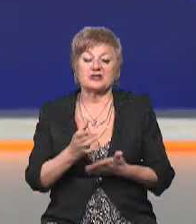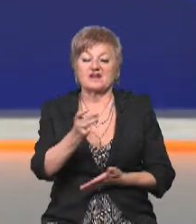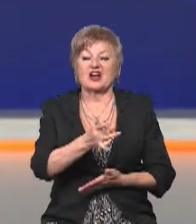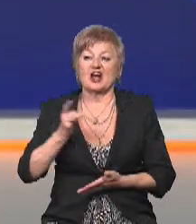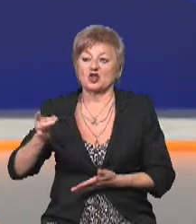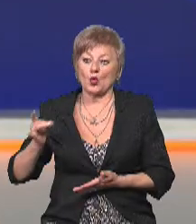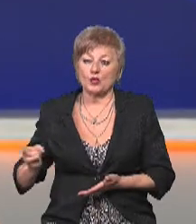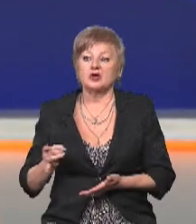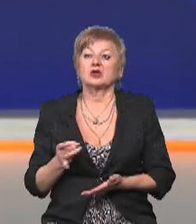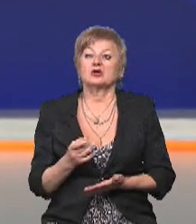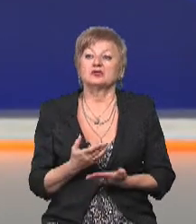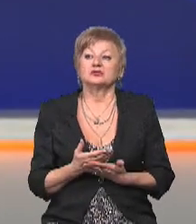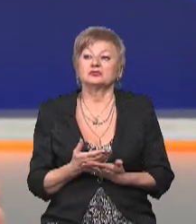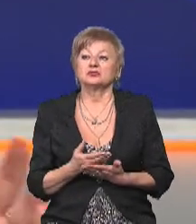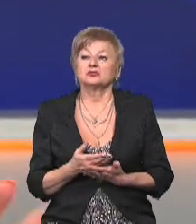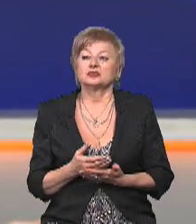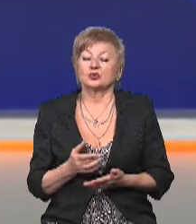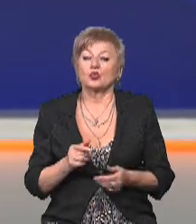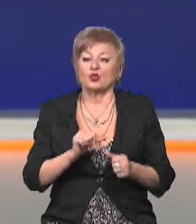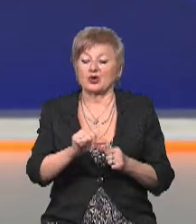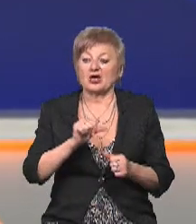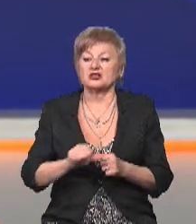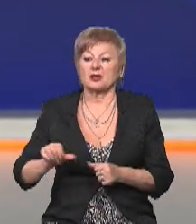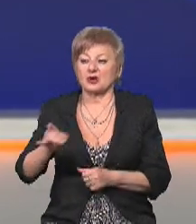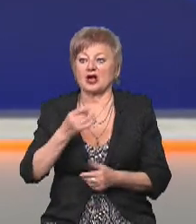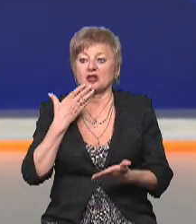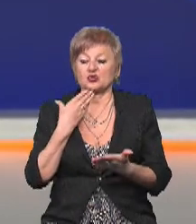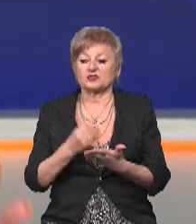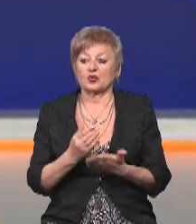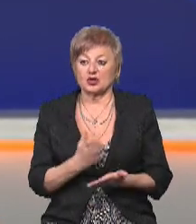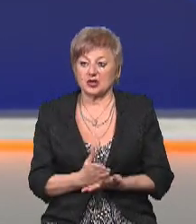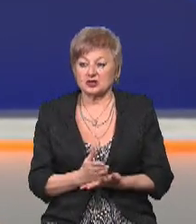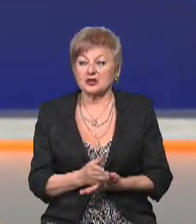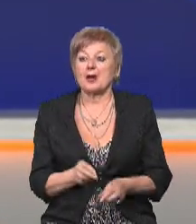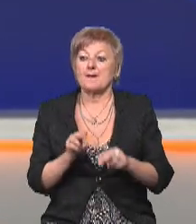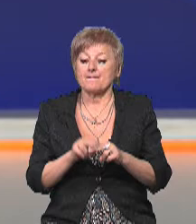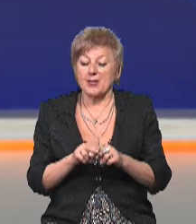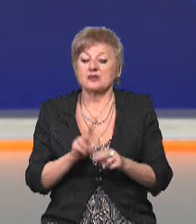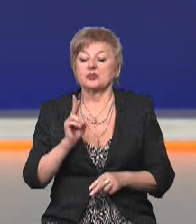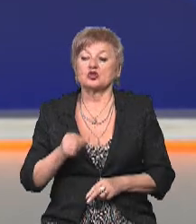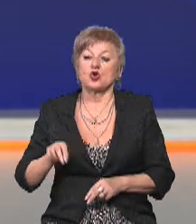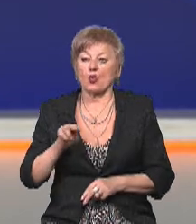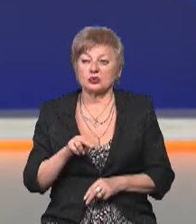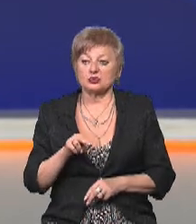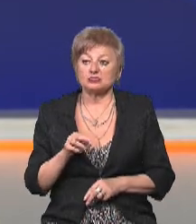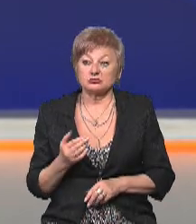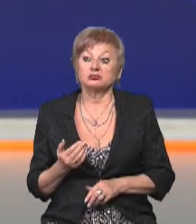шоссе 52, площадь Инженерная 1 и Святого Николая 6, с паспортом и кодом, и